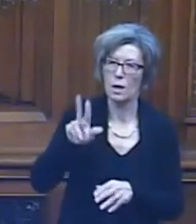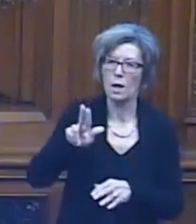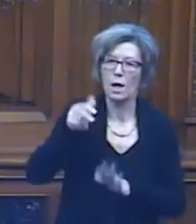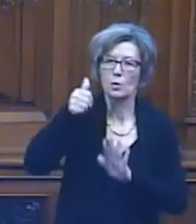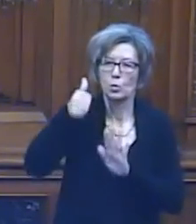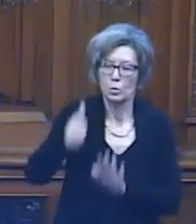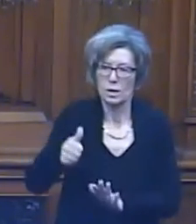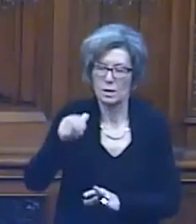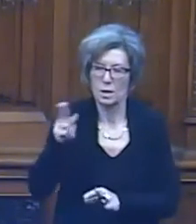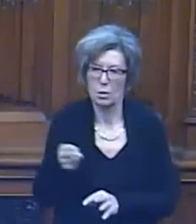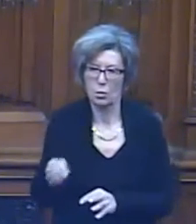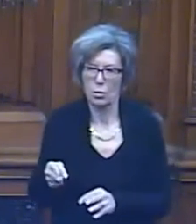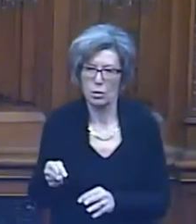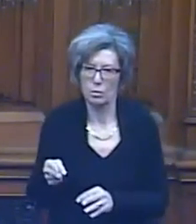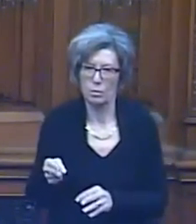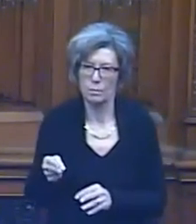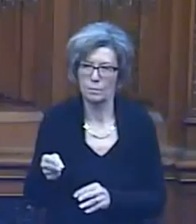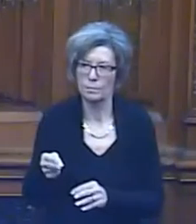2.168 Euro.